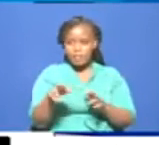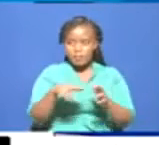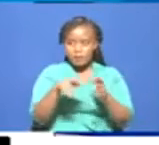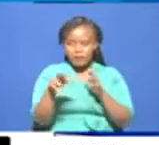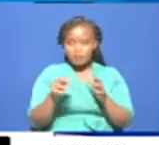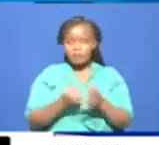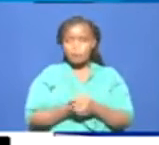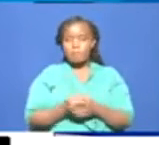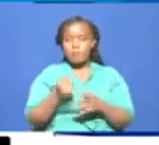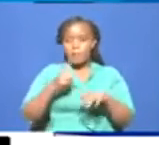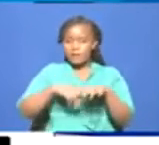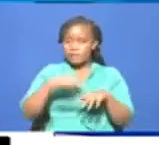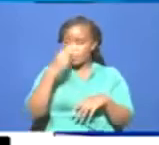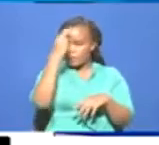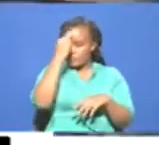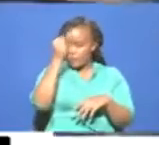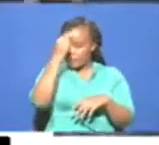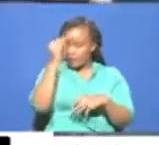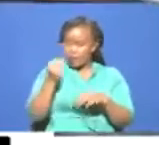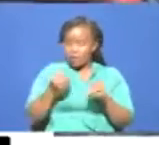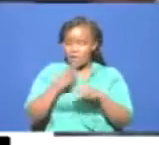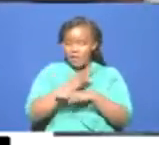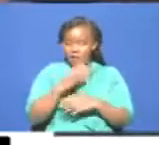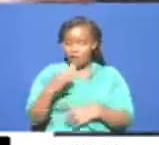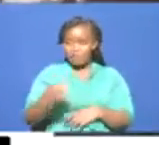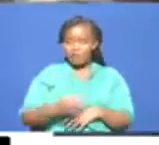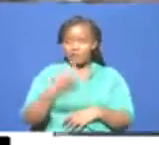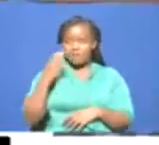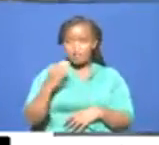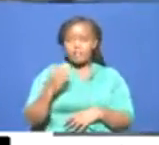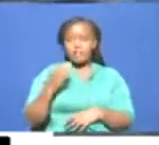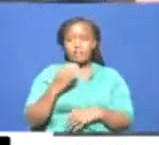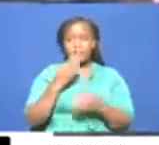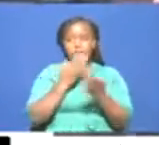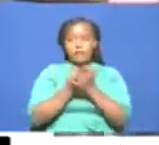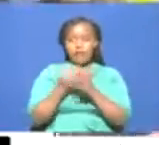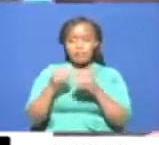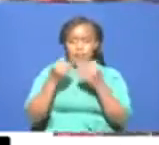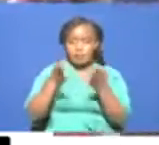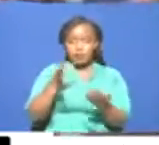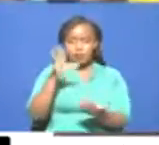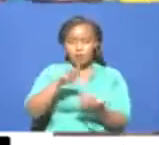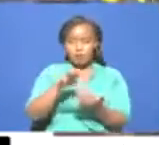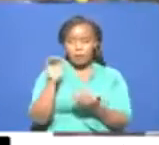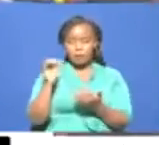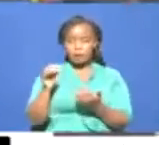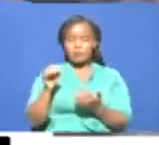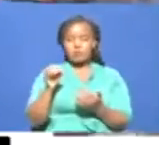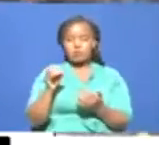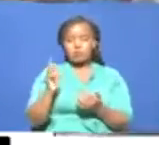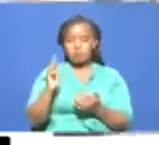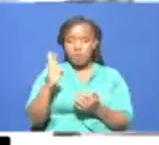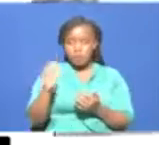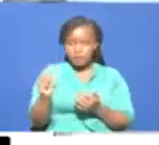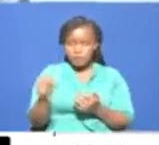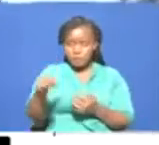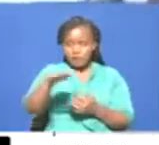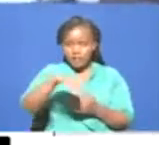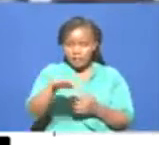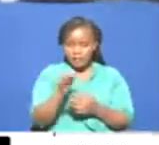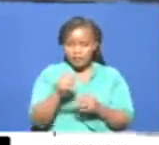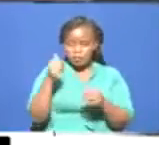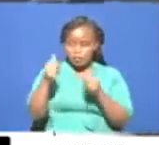Narok, baada ya kuhudhuria sherehe ya kutoa shukrani kwa uteuzi wa mwanachama maalum wa bunge la kaunti ya Nairobi Lea Ntimama